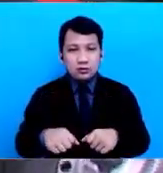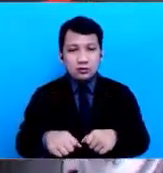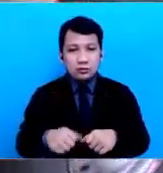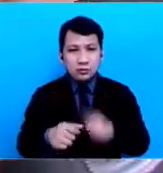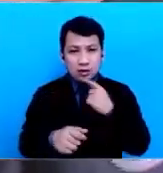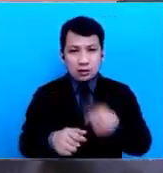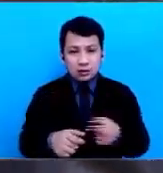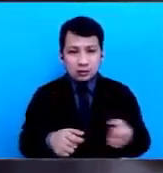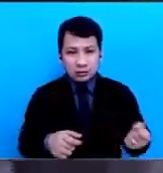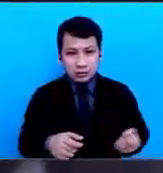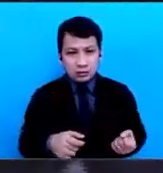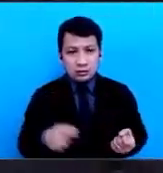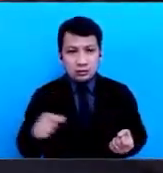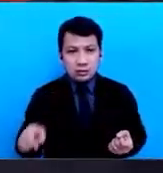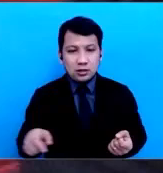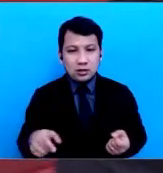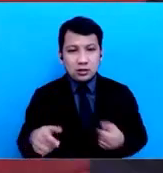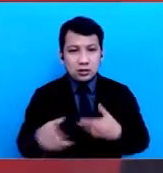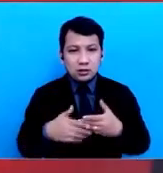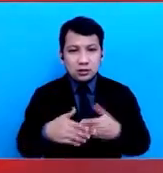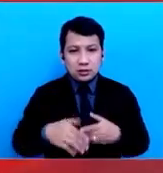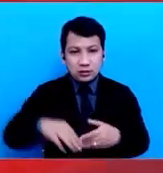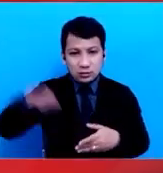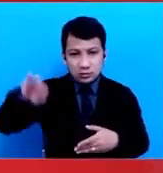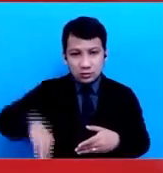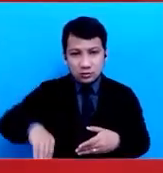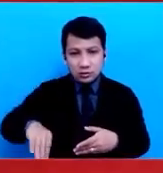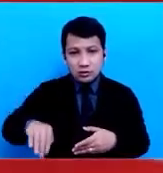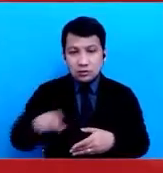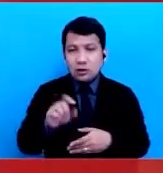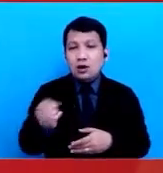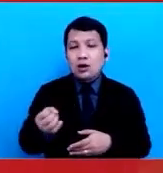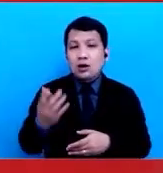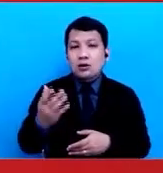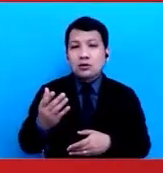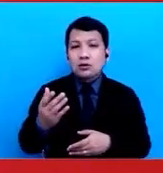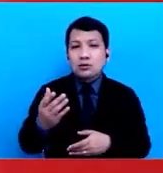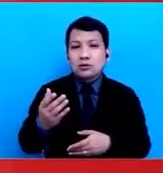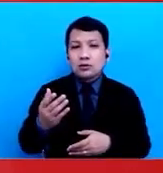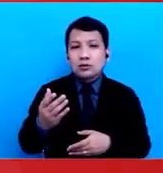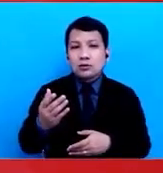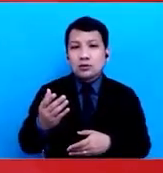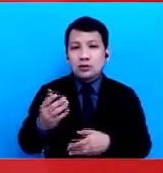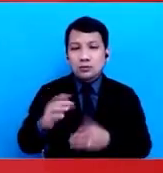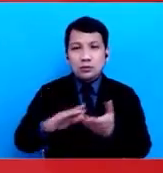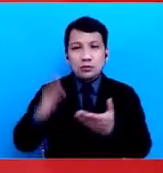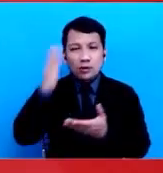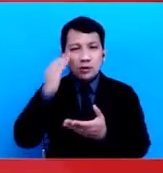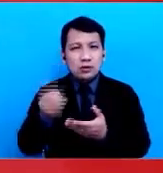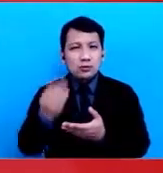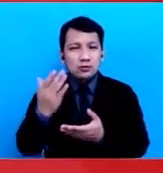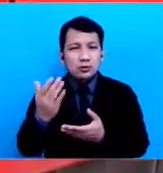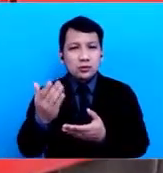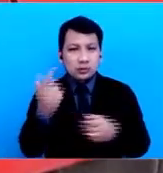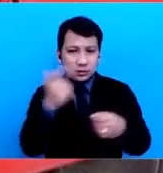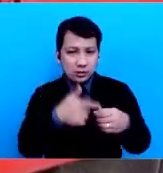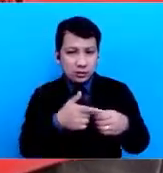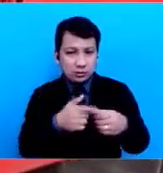sasakyan. Usually, may nakalagay na diagram dito kung saan malalaman nyo kung ilang PSI dapat lagay sa